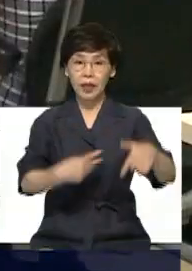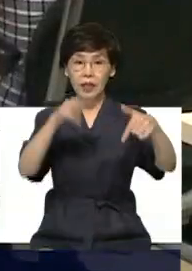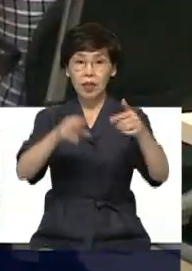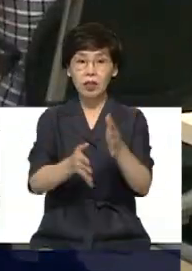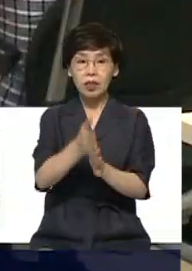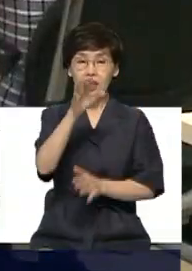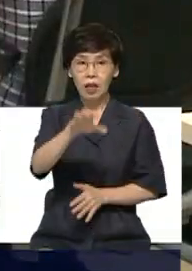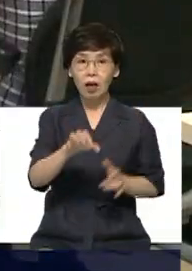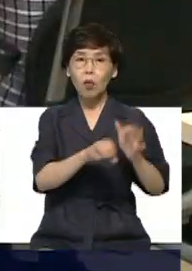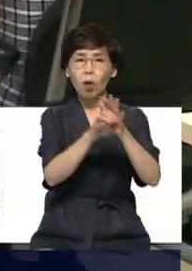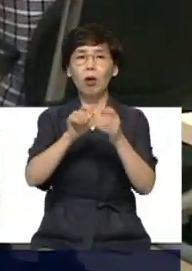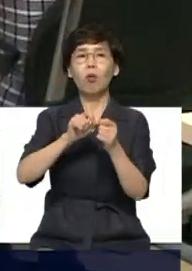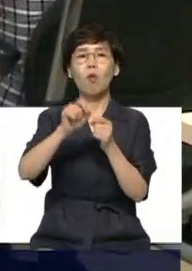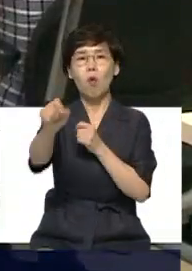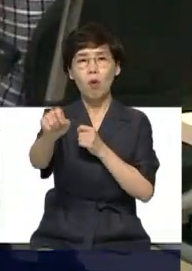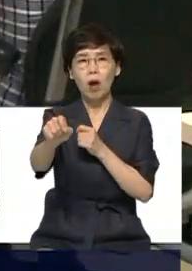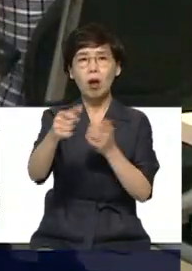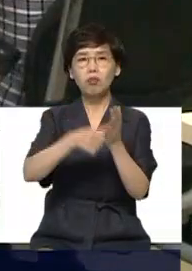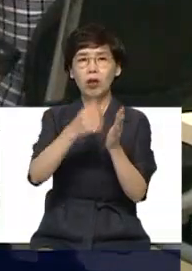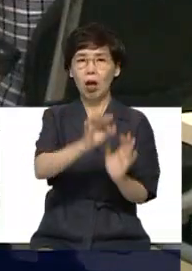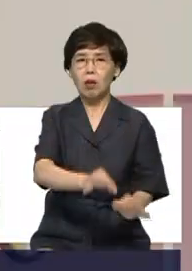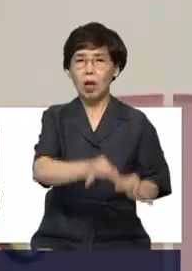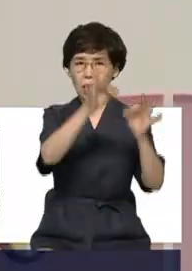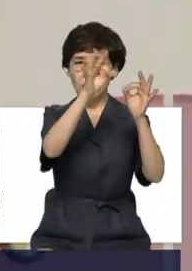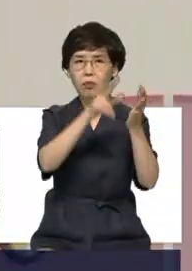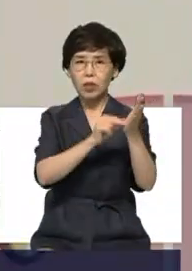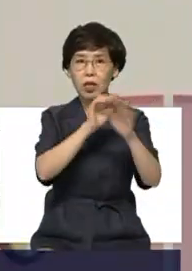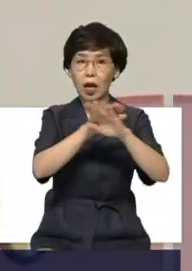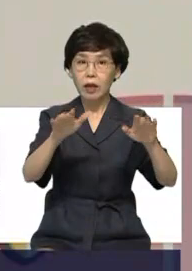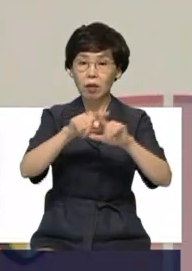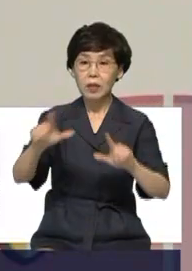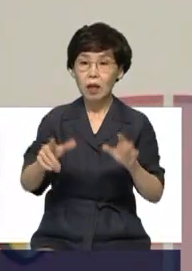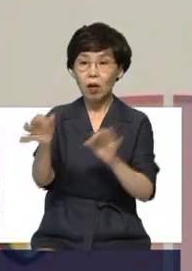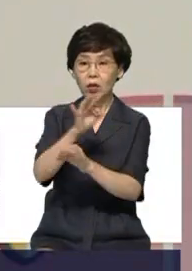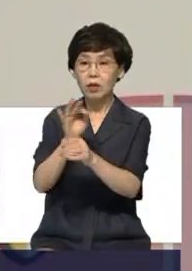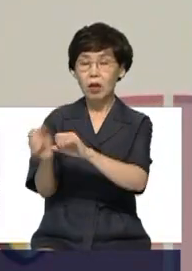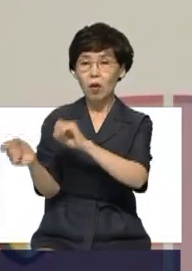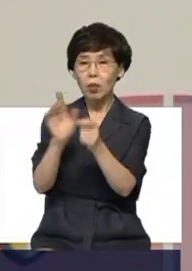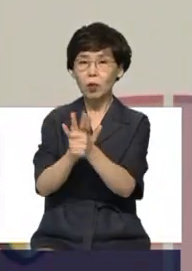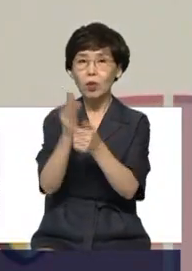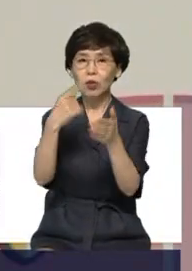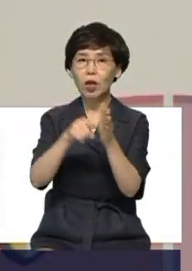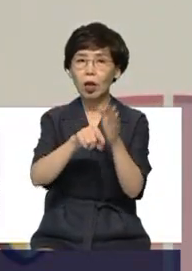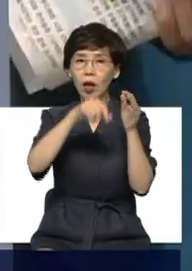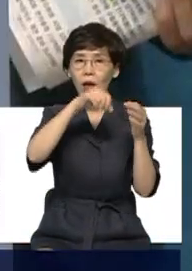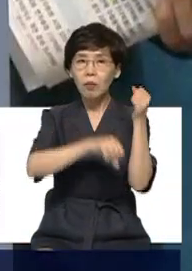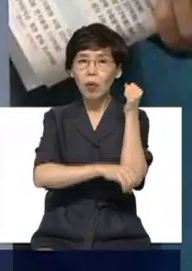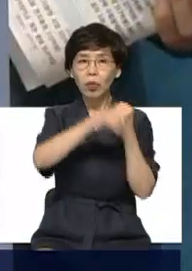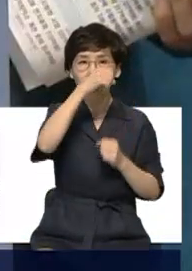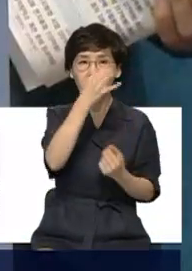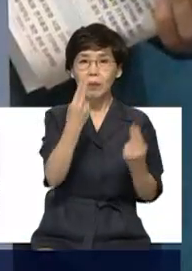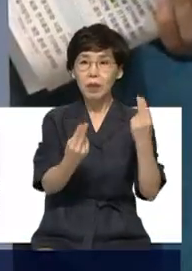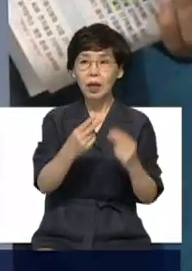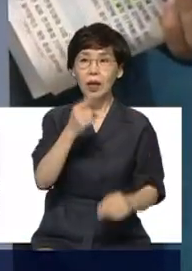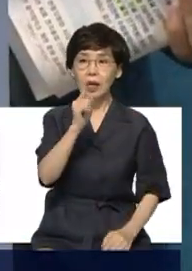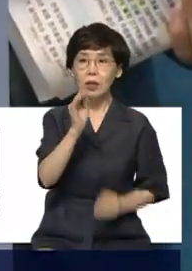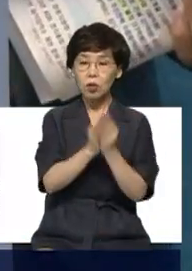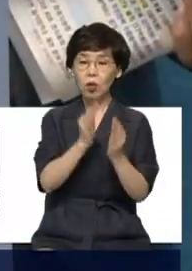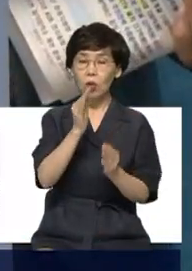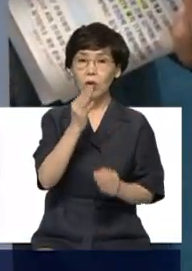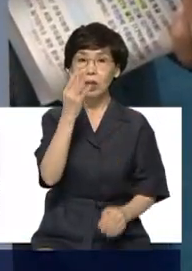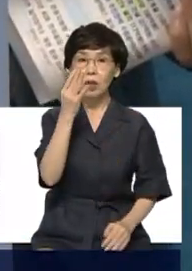인천시가 코로나19 장기화와 물가 상승 등에 대응하고 민생경제 회복을 위해 본 예산 대비 1조 7천여억 원이